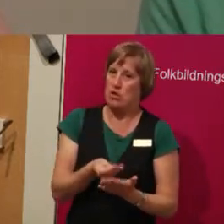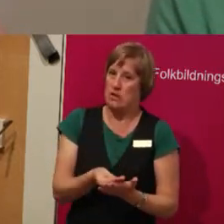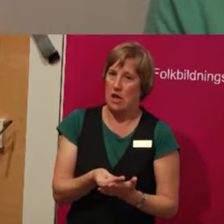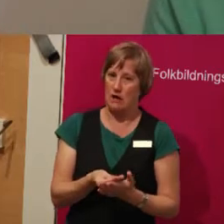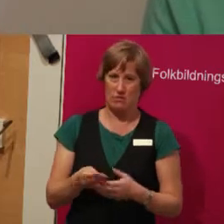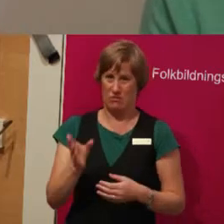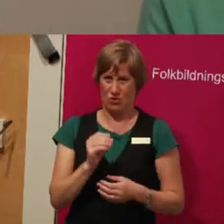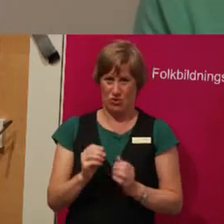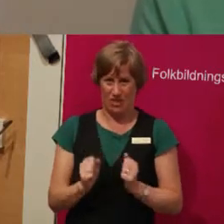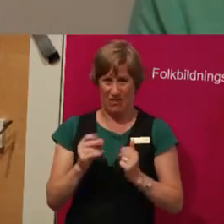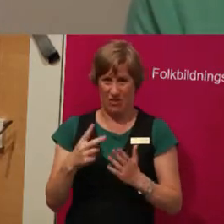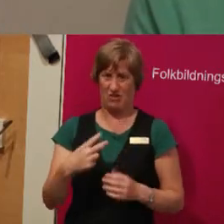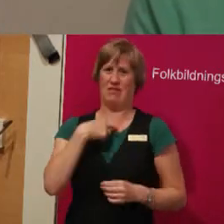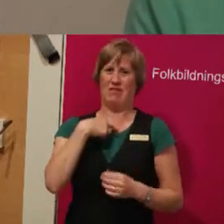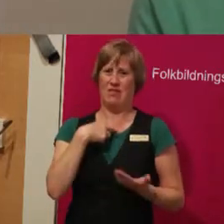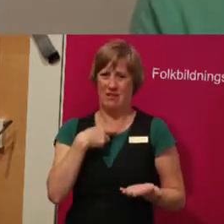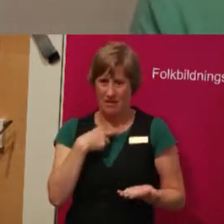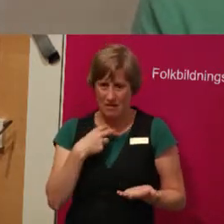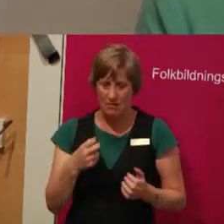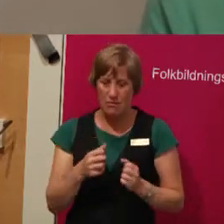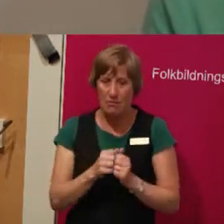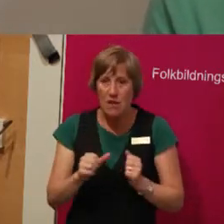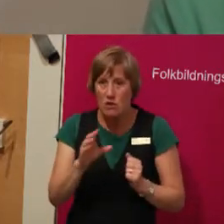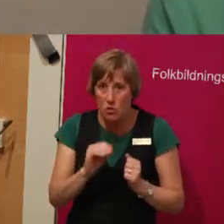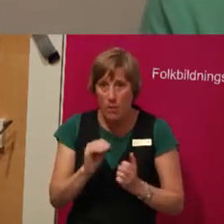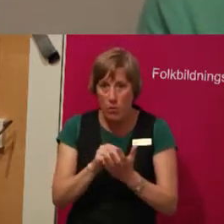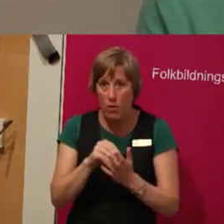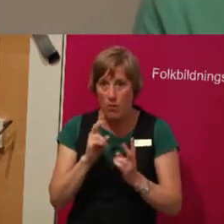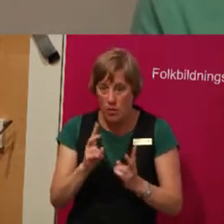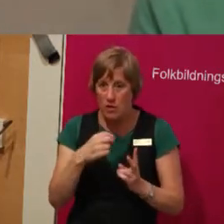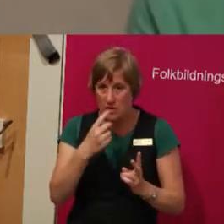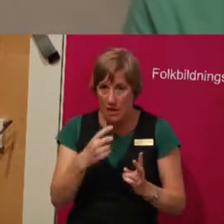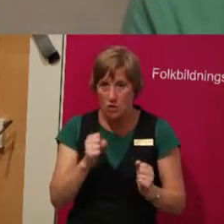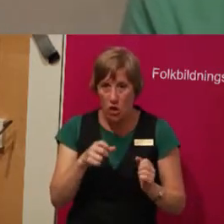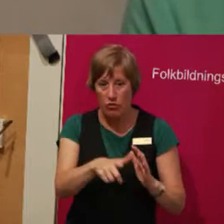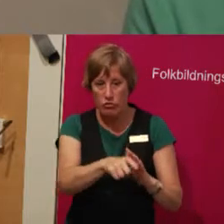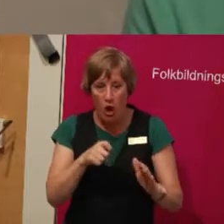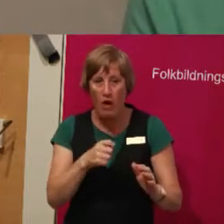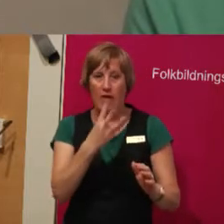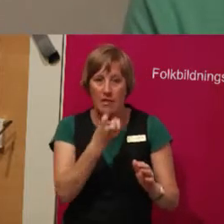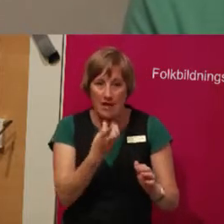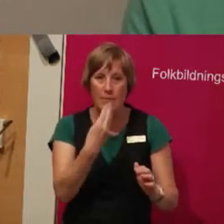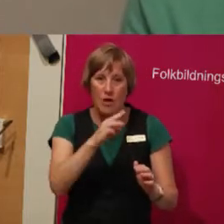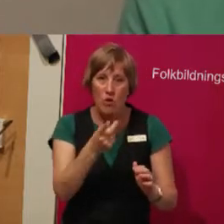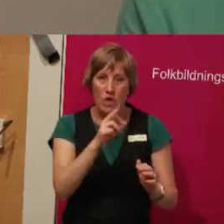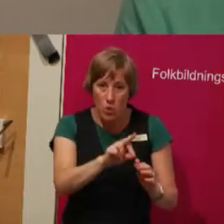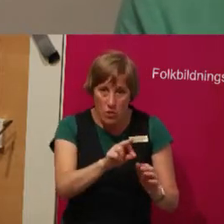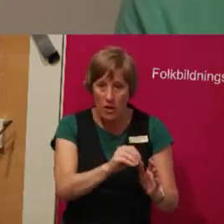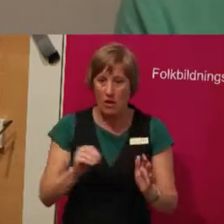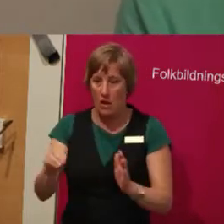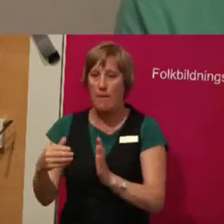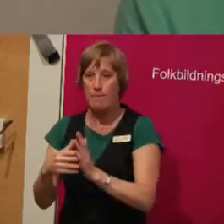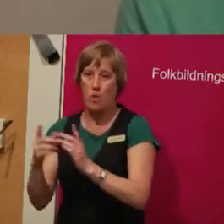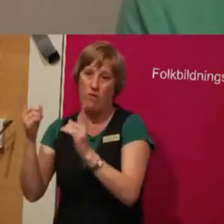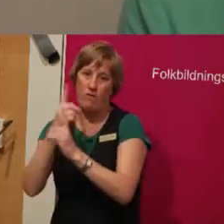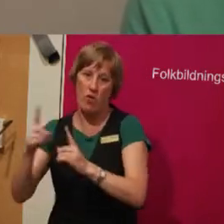bakbunden såklart. Men där säger man ju att man tycker att man ska ta 30 miljoner från folkbildningsanslaget och lägga på läsfrämjande insatser. Och det kan man ju tycka,